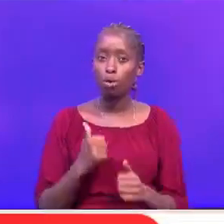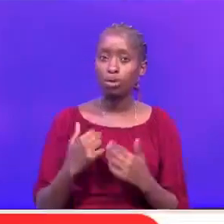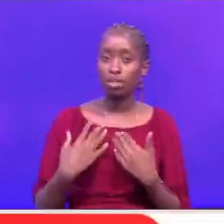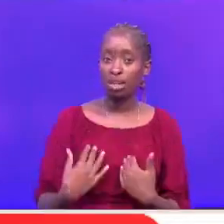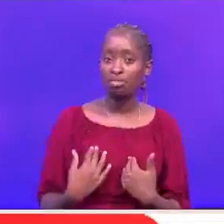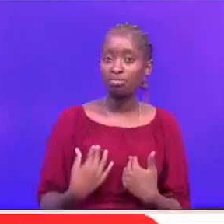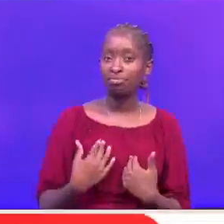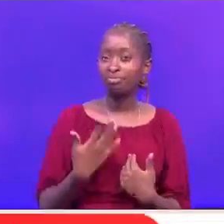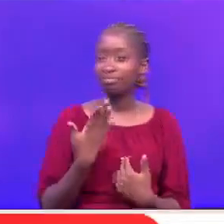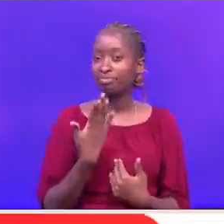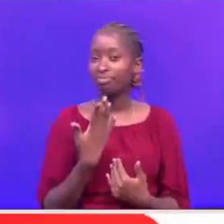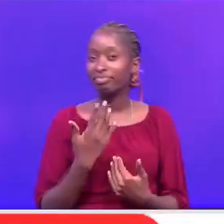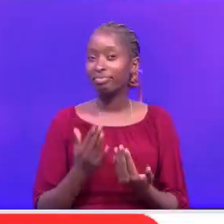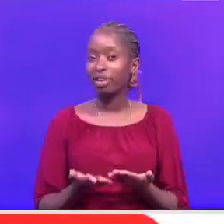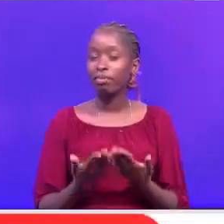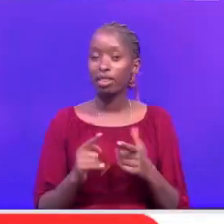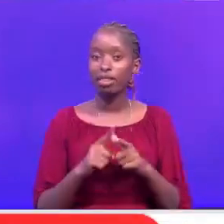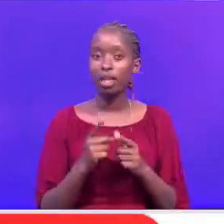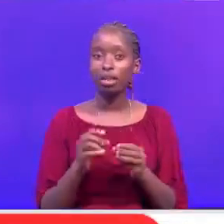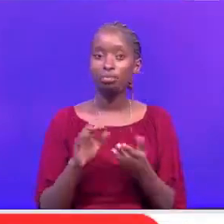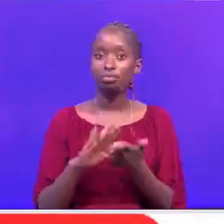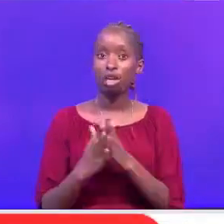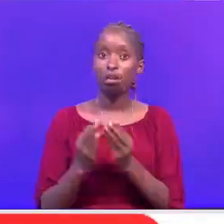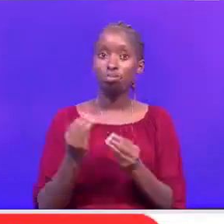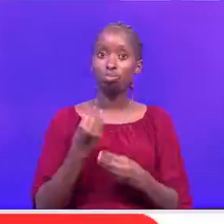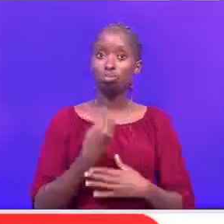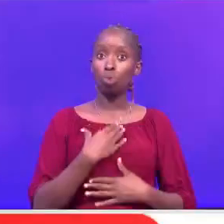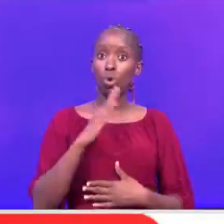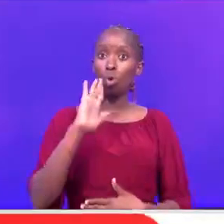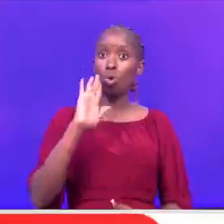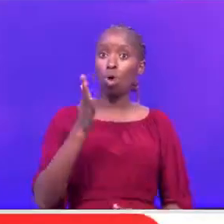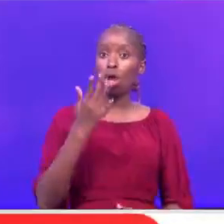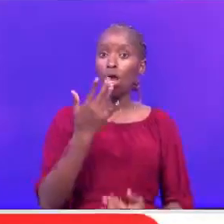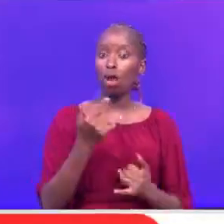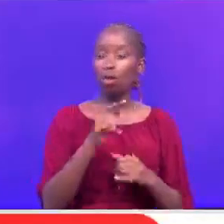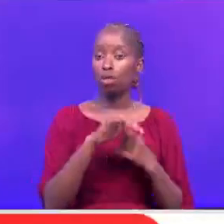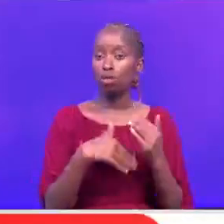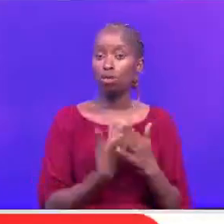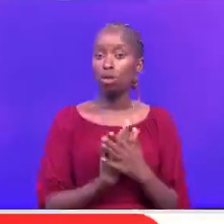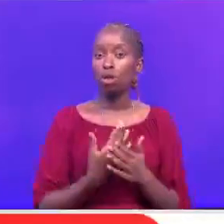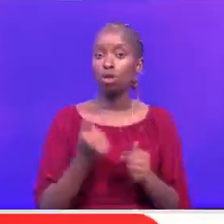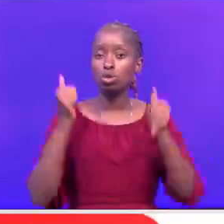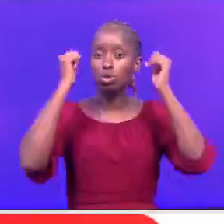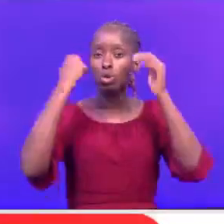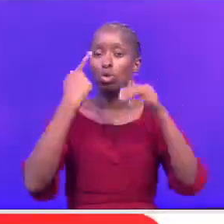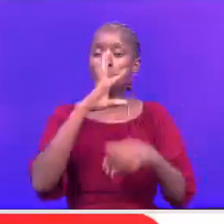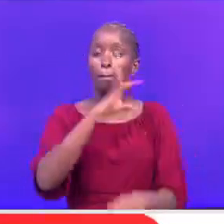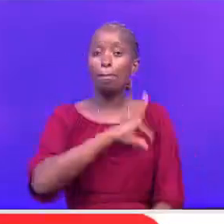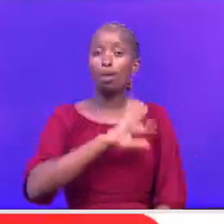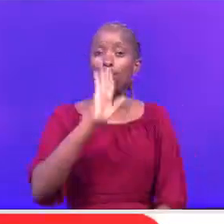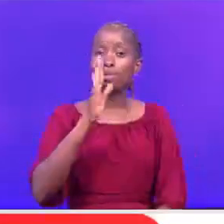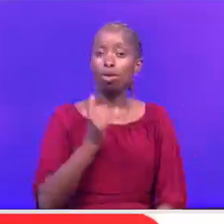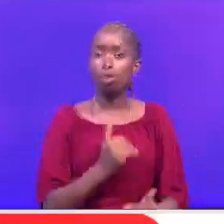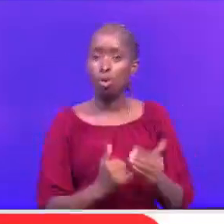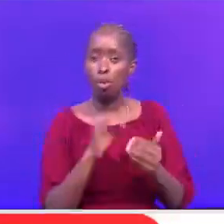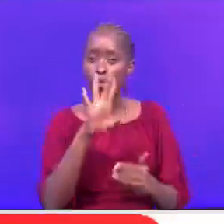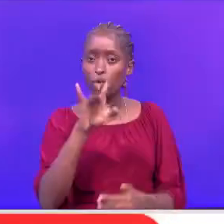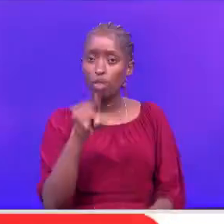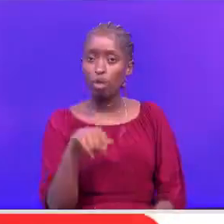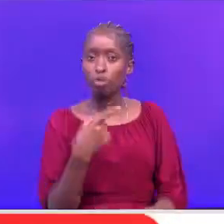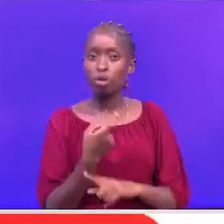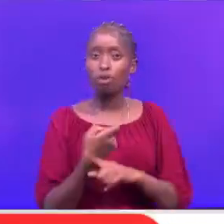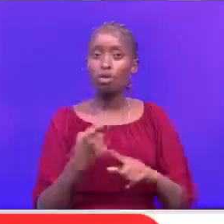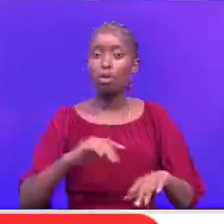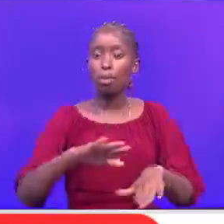inafanya, watapatwa na mashangao sana. Wale wanafunzi wanaenda kubenefit kwa hii pesa ni almost 4,000 students kutoka constituency